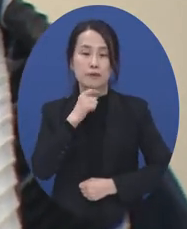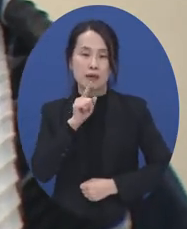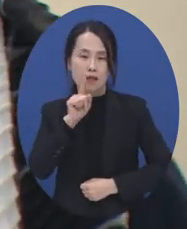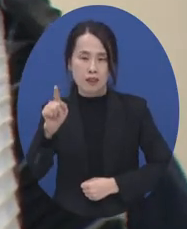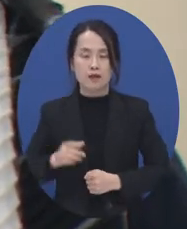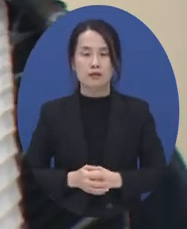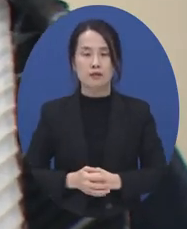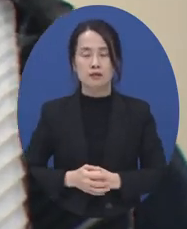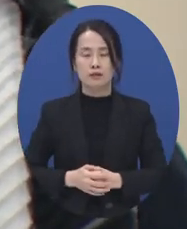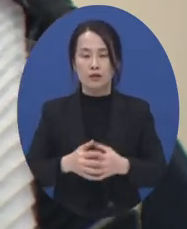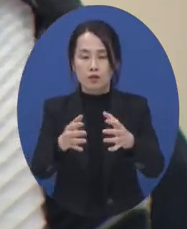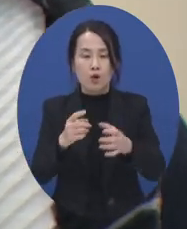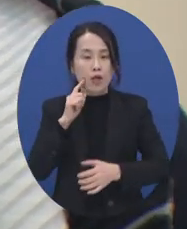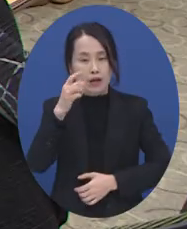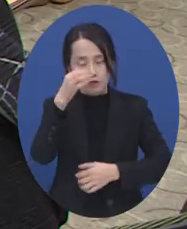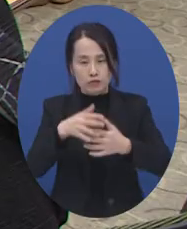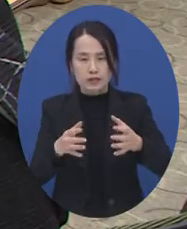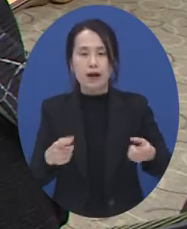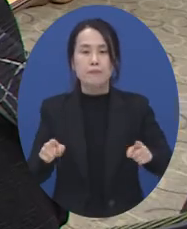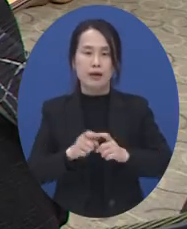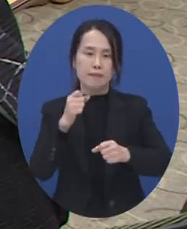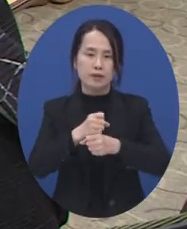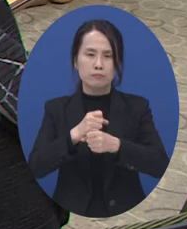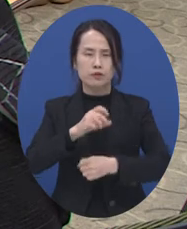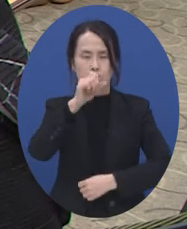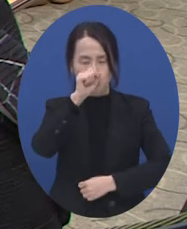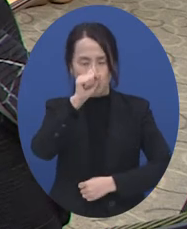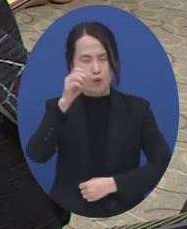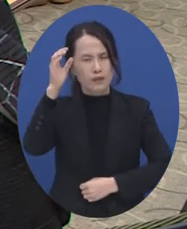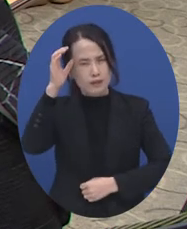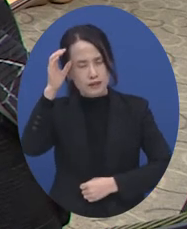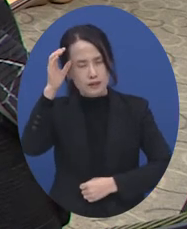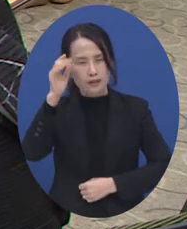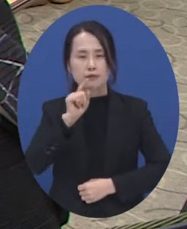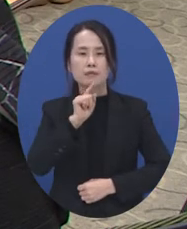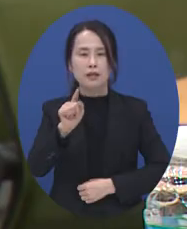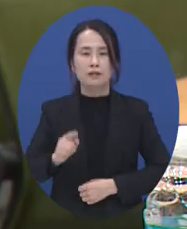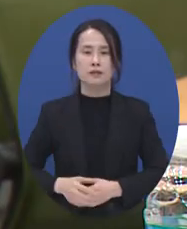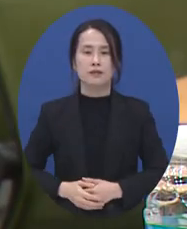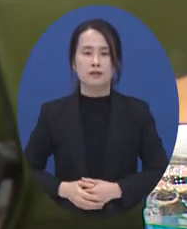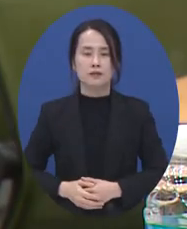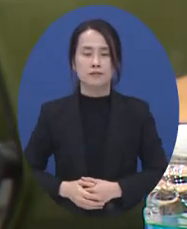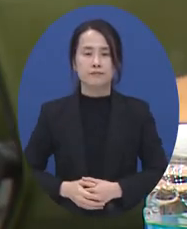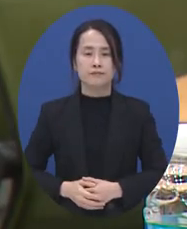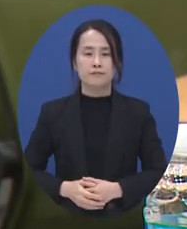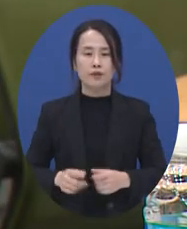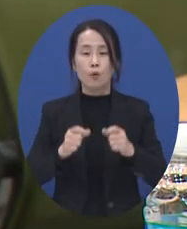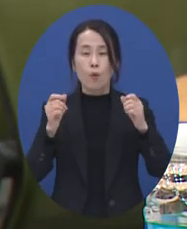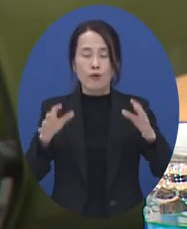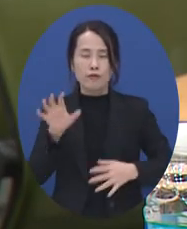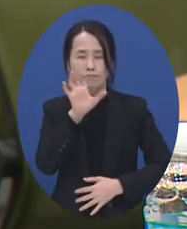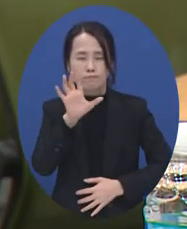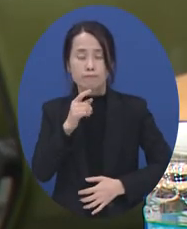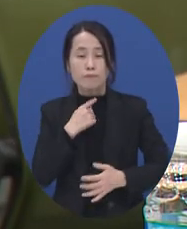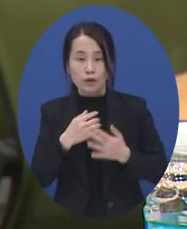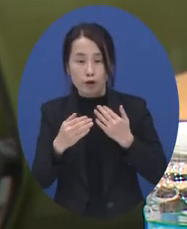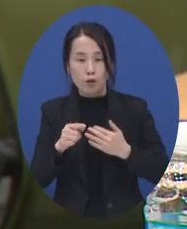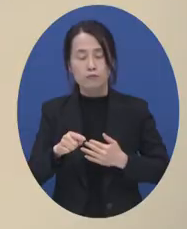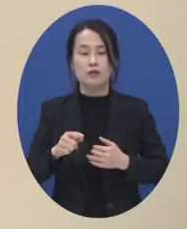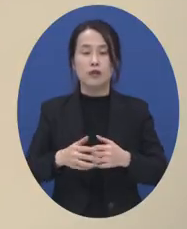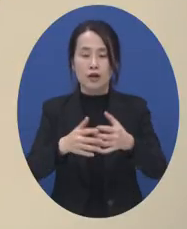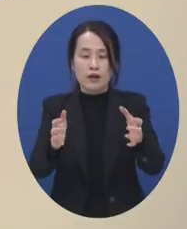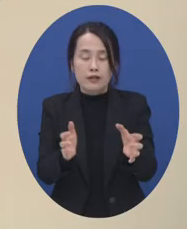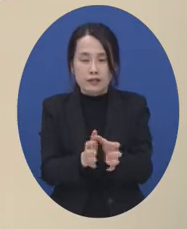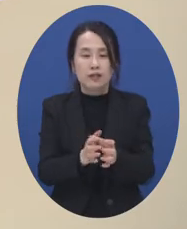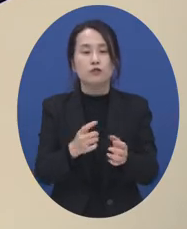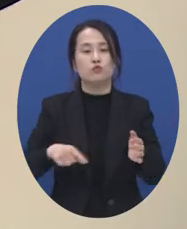예술단이 합심해 만든다면 상징적인 작품이 만들어지지 않을까 기대한다 고 덧붙였습니다 오랜 기간 갈고 닦은 경험을 돌입 예술단 을